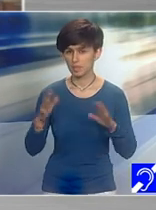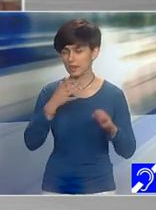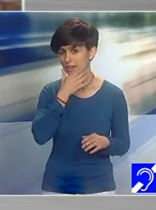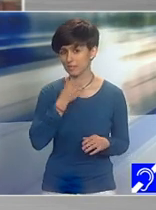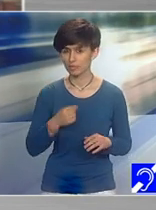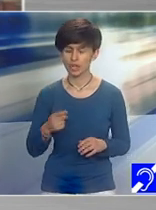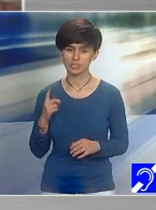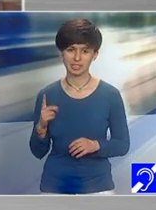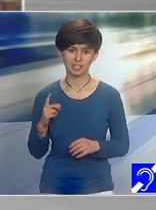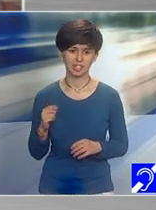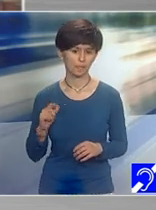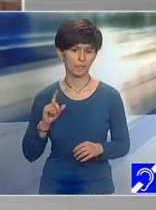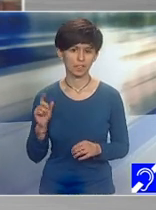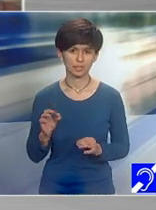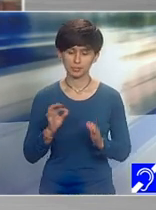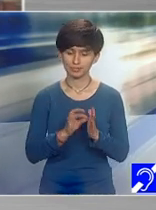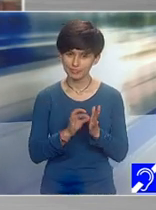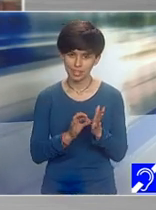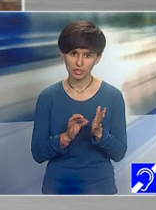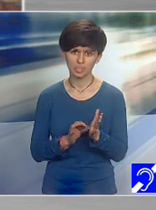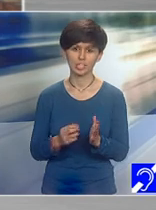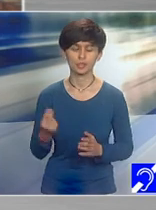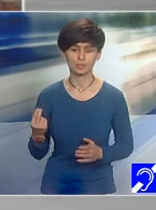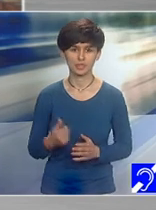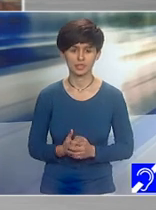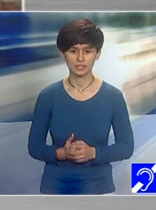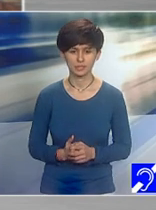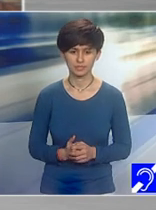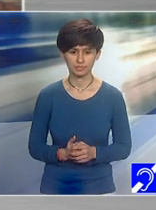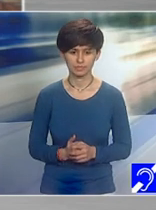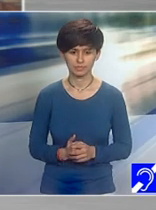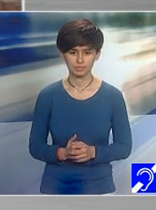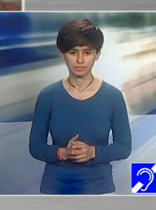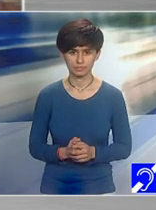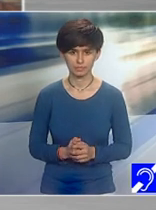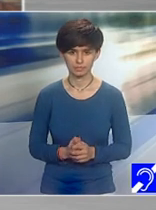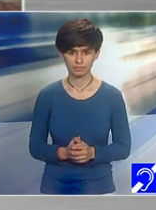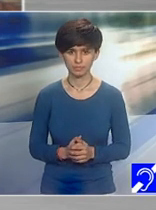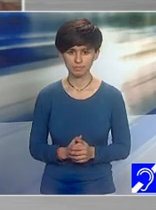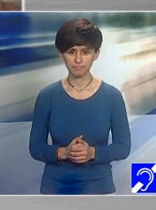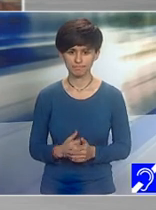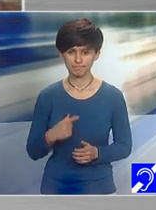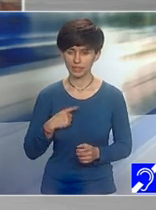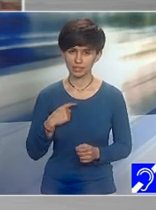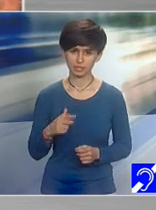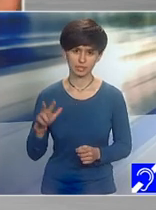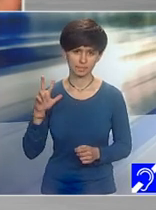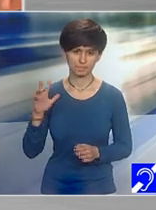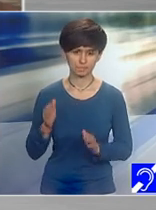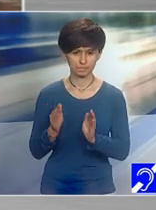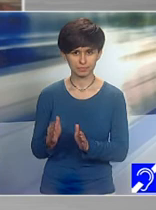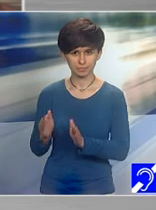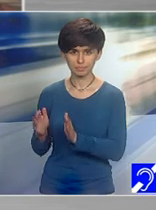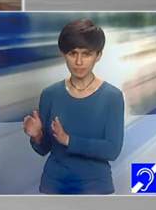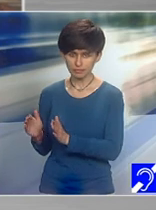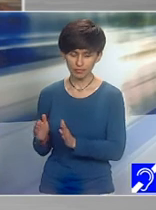că le vedeți. O sală multifuncțională. Sunt trei grupe la aceeași oră de sport, se coboară în